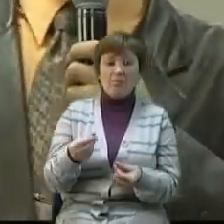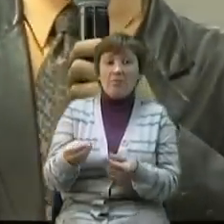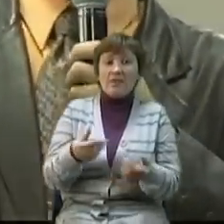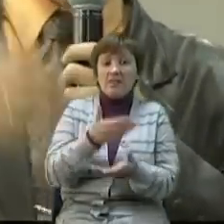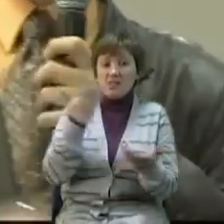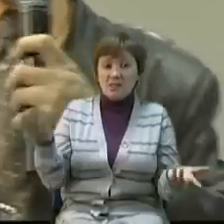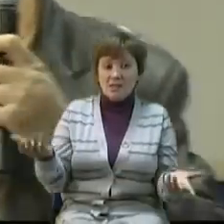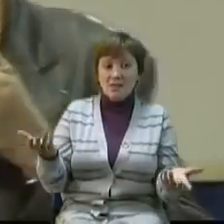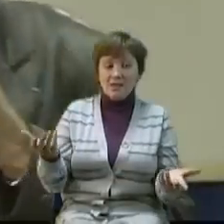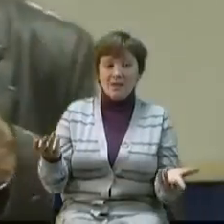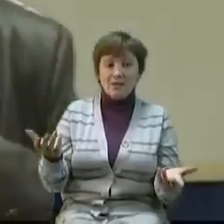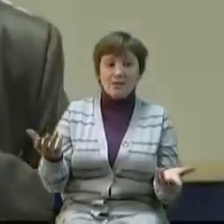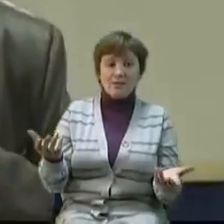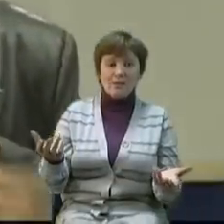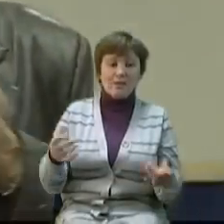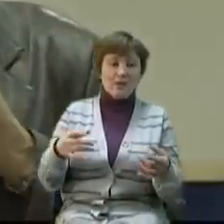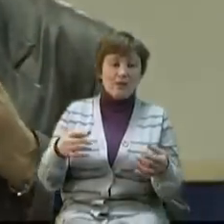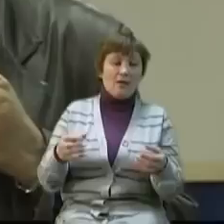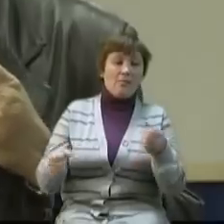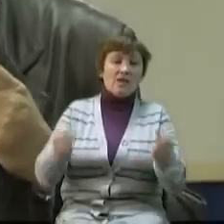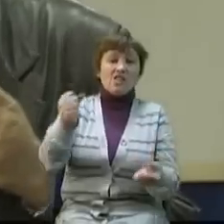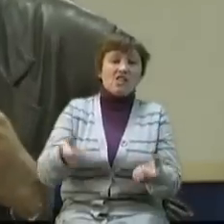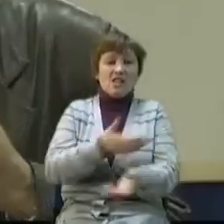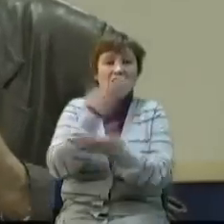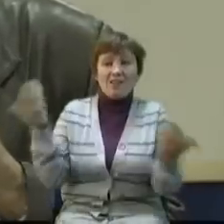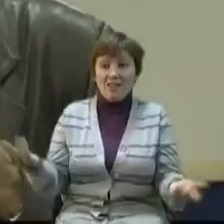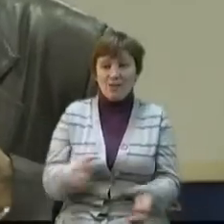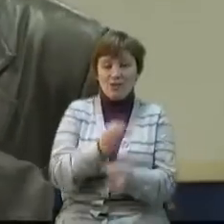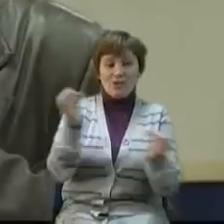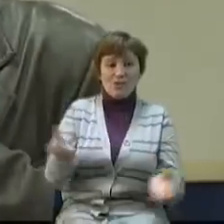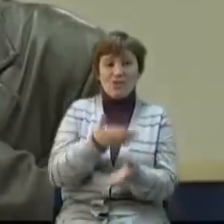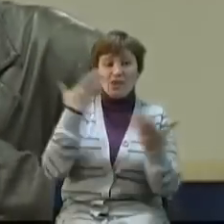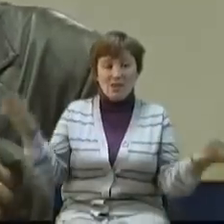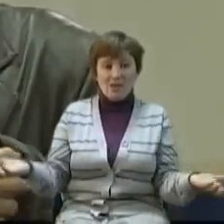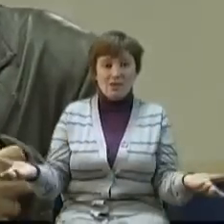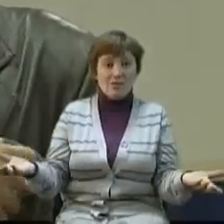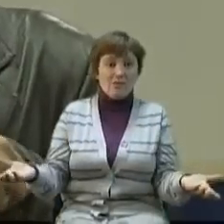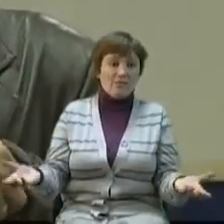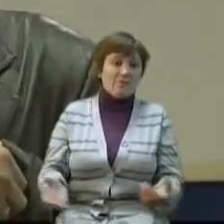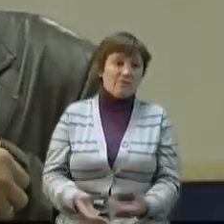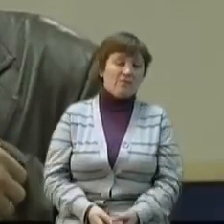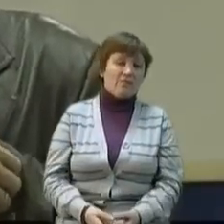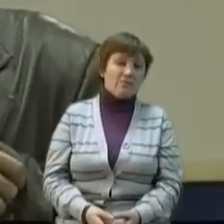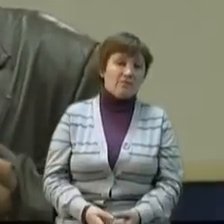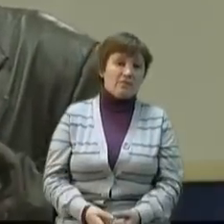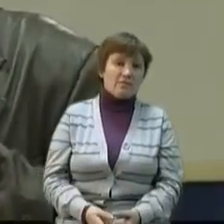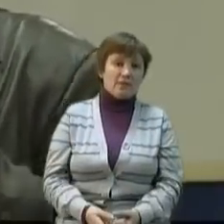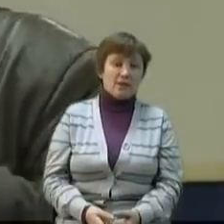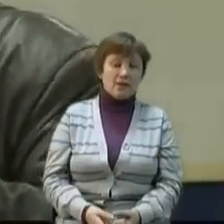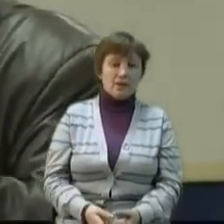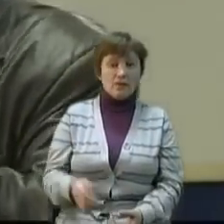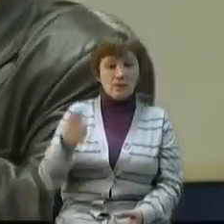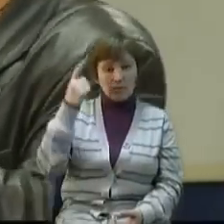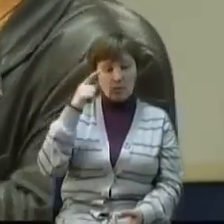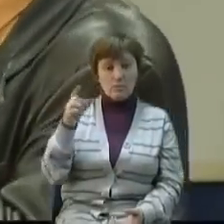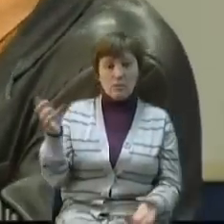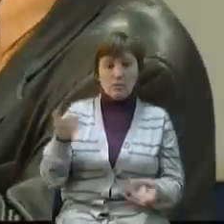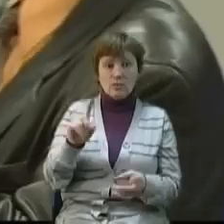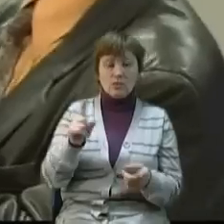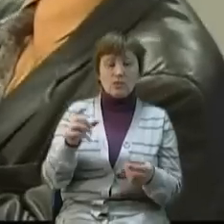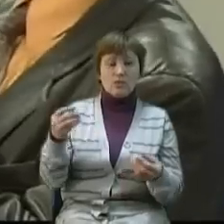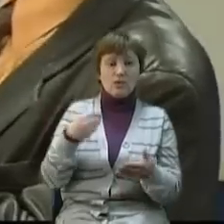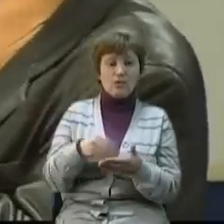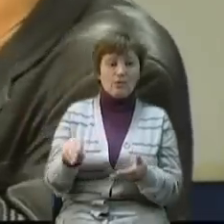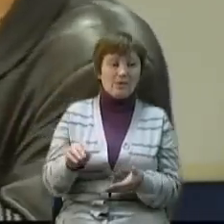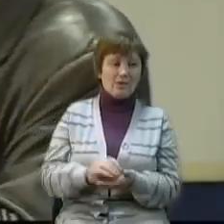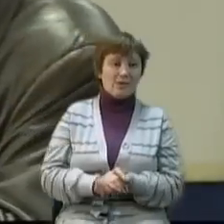вот сел бы на какой-нибудь Крайслер, там, я не знаю, а тут ничего нет у меня. Вот. Я думаю, надо что-то приобрести.